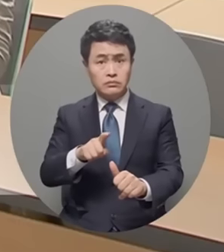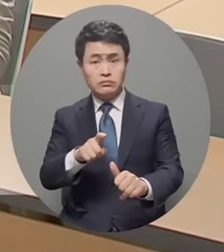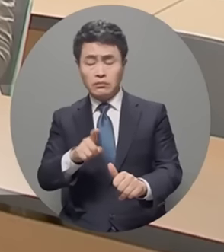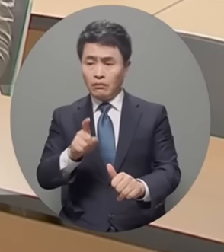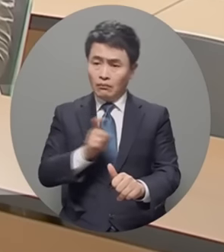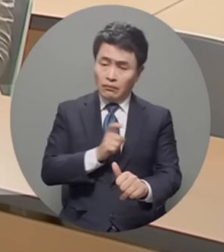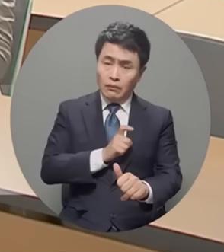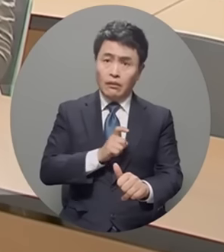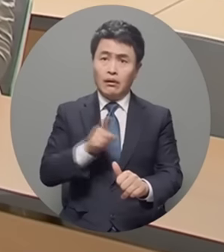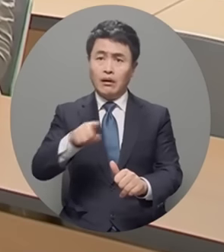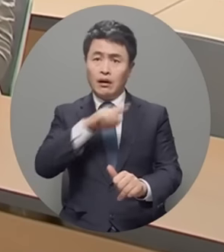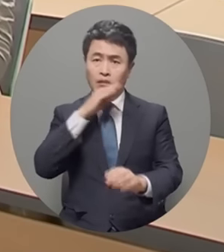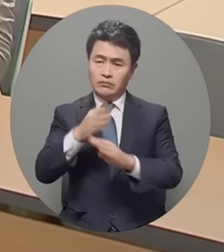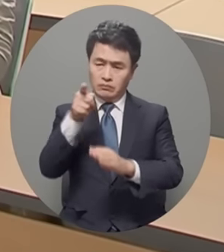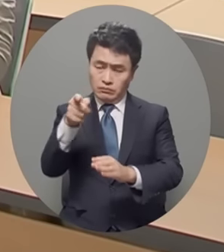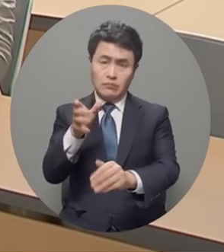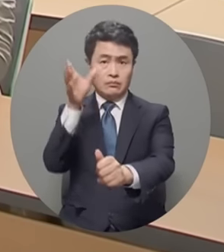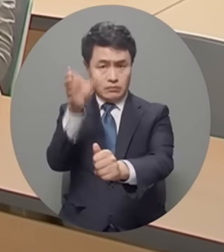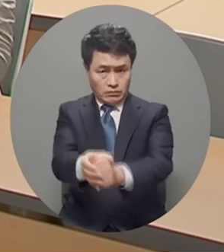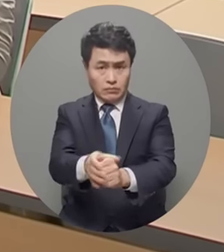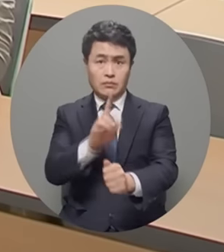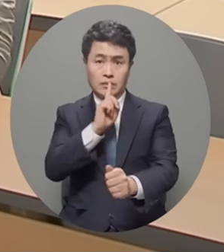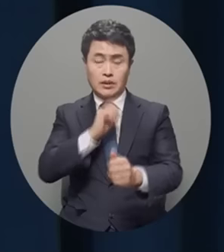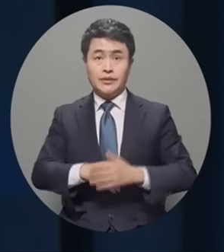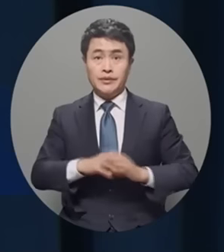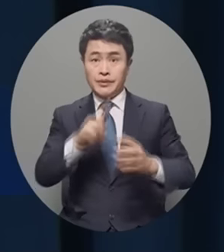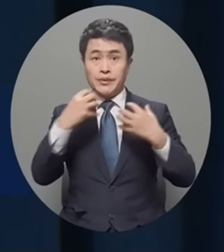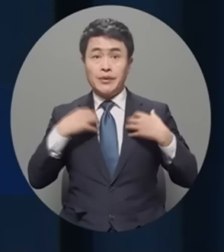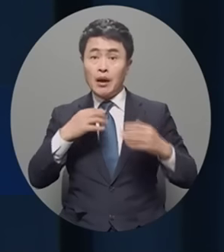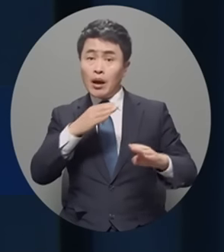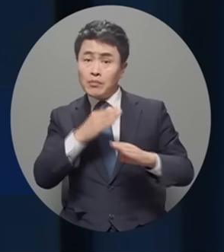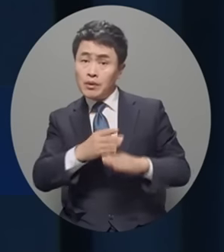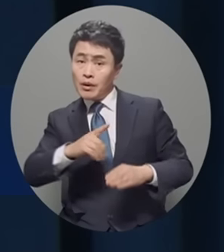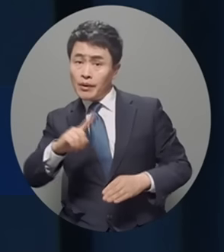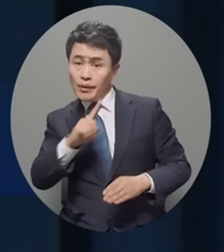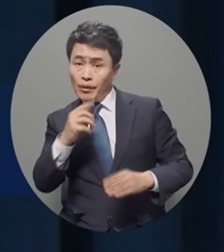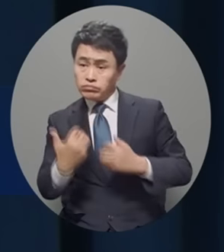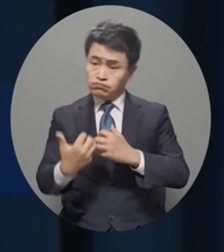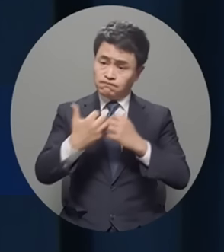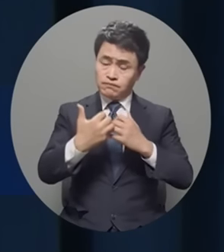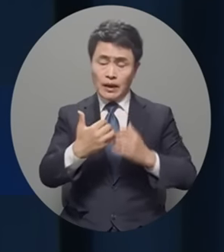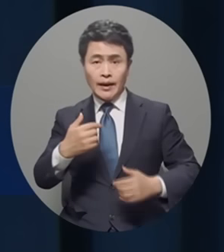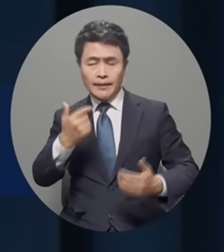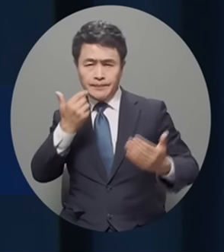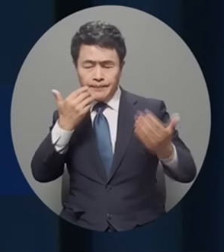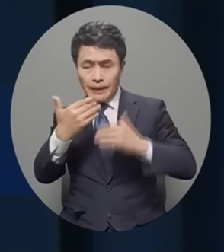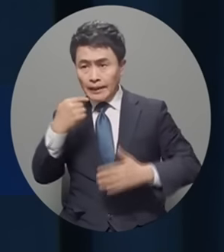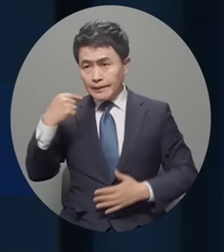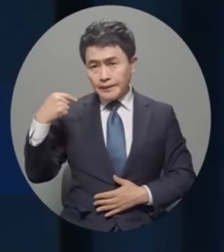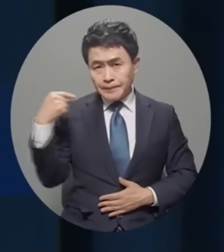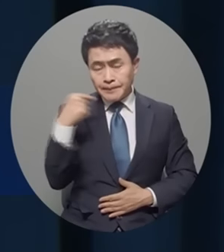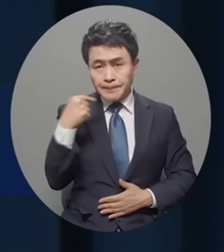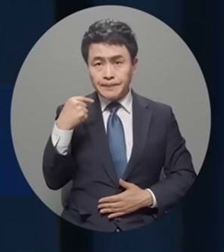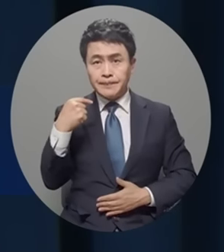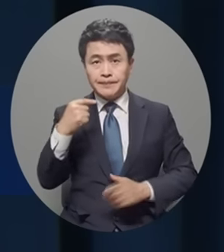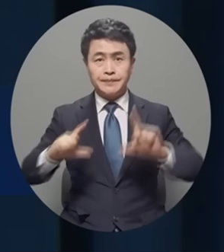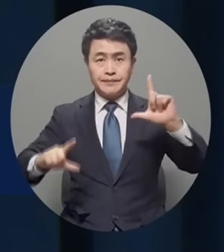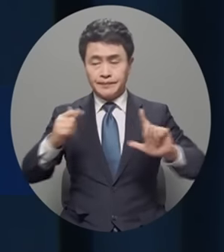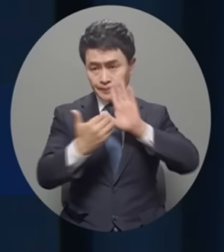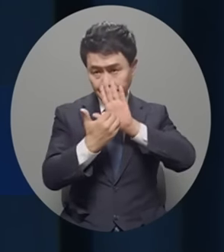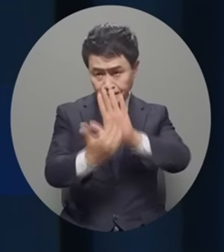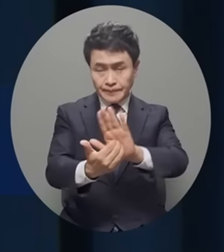전적으로 북한에 있다고 경고했습니다. 정부는 북한의 어떠한 도발에도 확고하고 빈틈없는 대비태세를 유지할